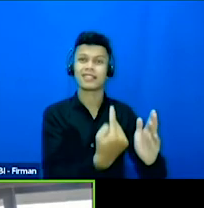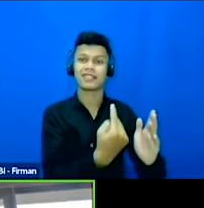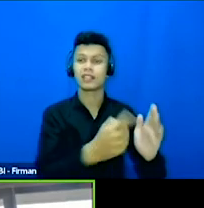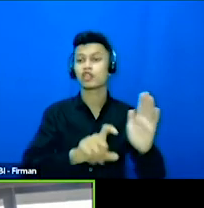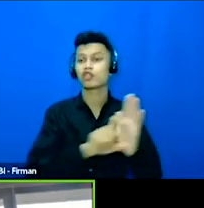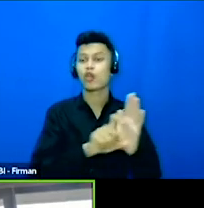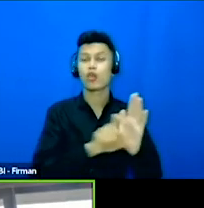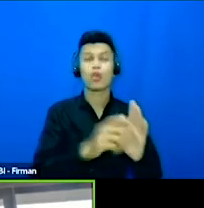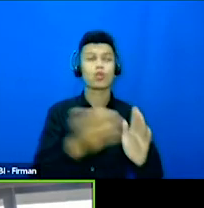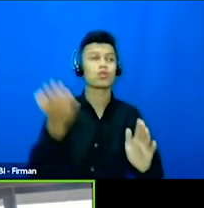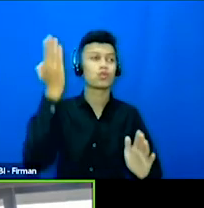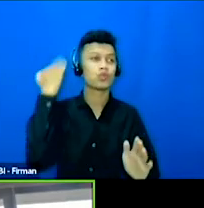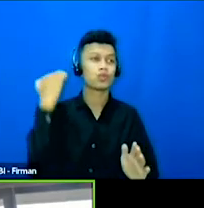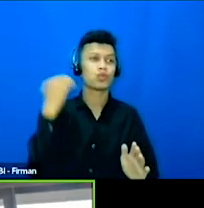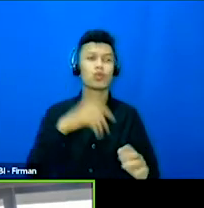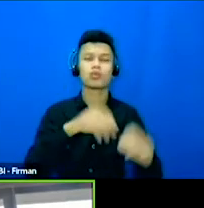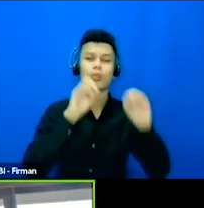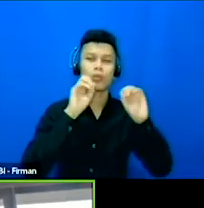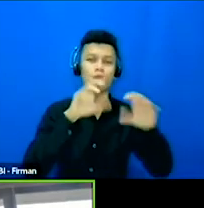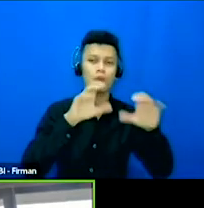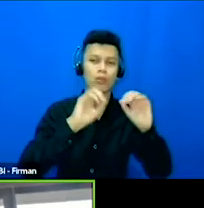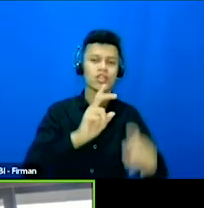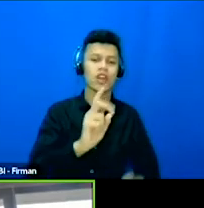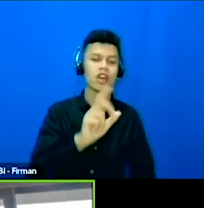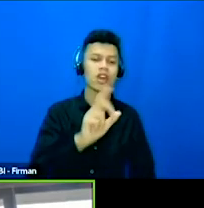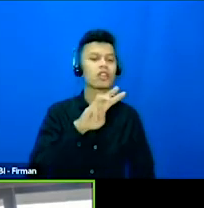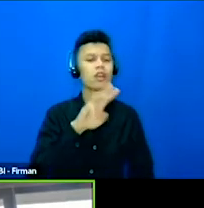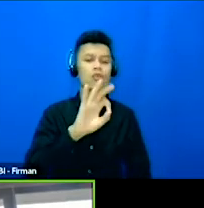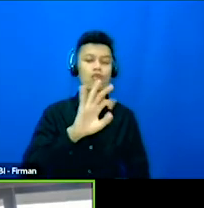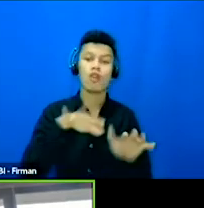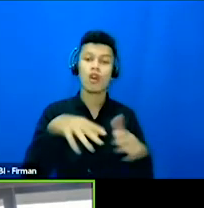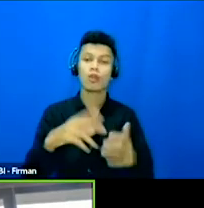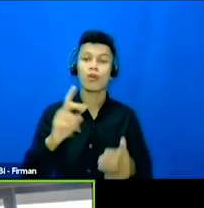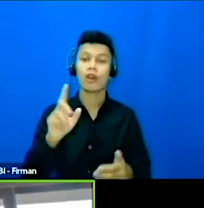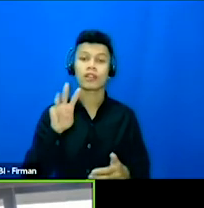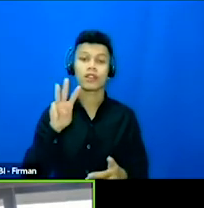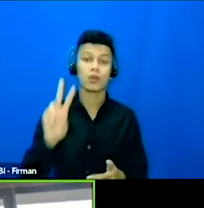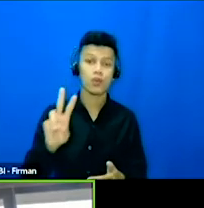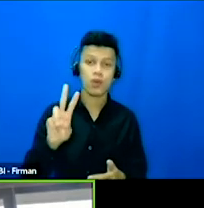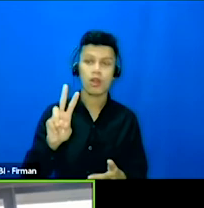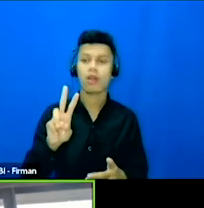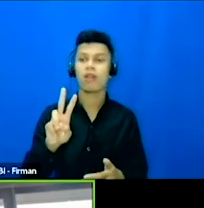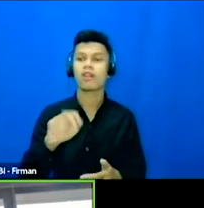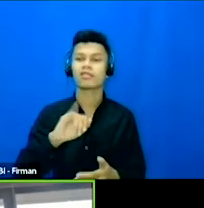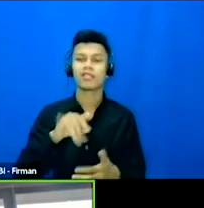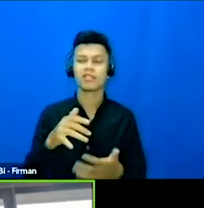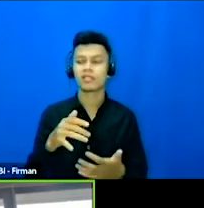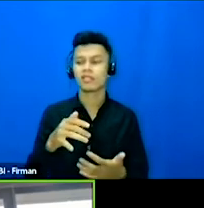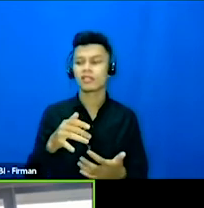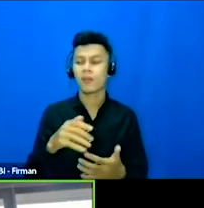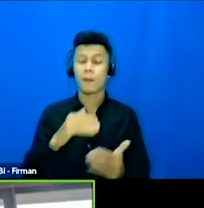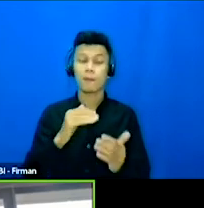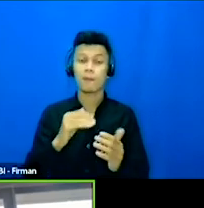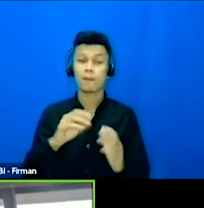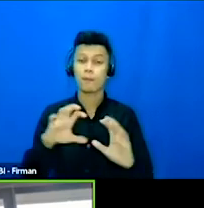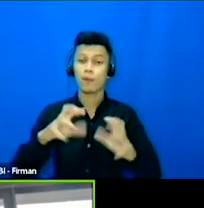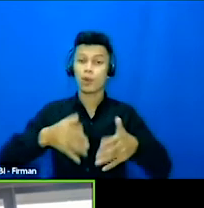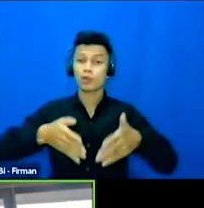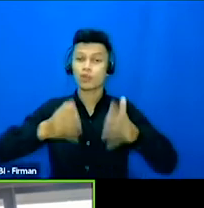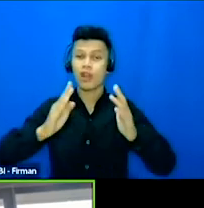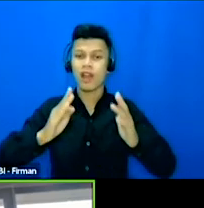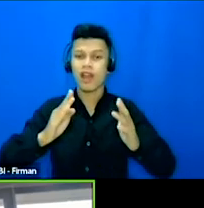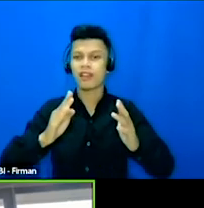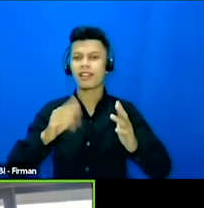dulu sedang dipromosikan R30 atau m32 gitu ya Sehingga apa namanya ke perusahaan juga mengeluarkan